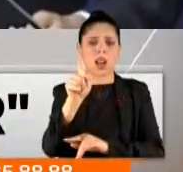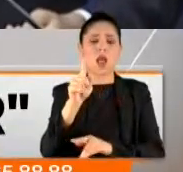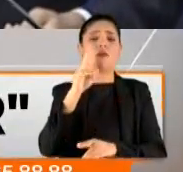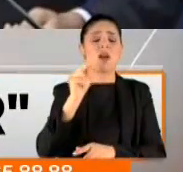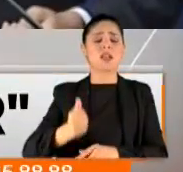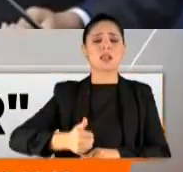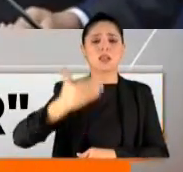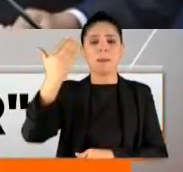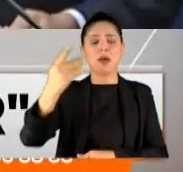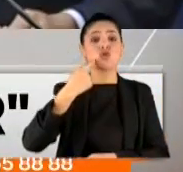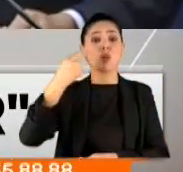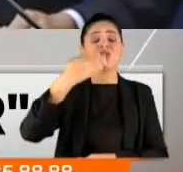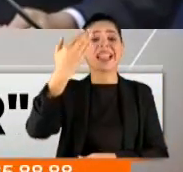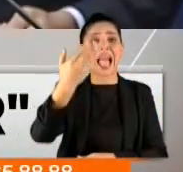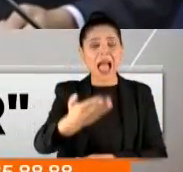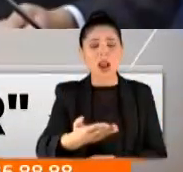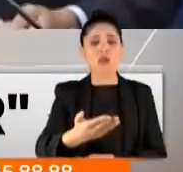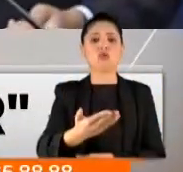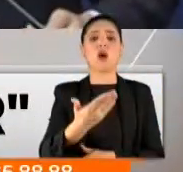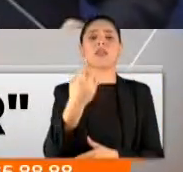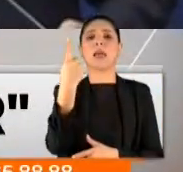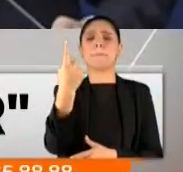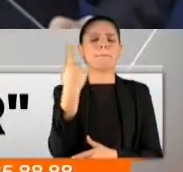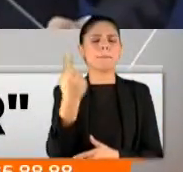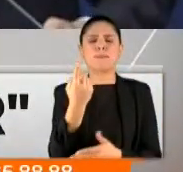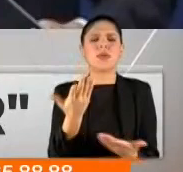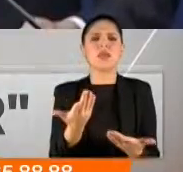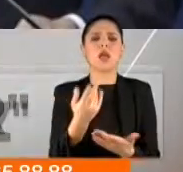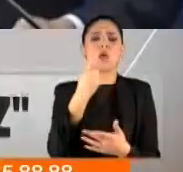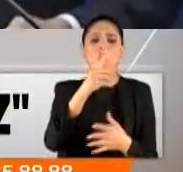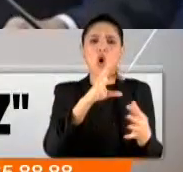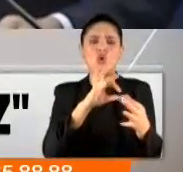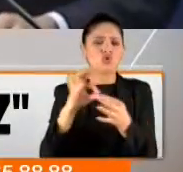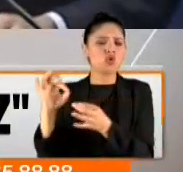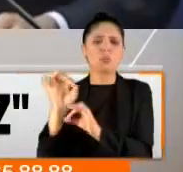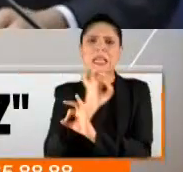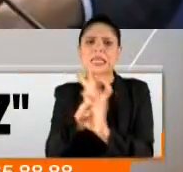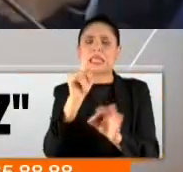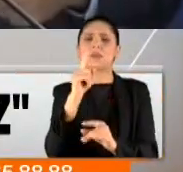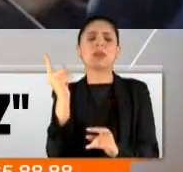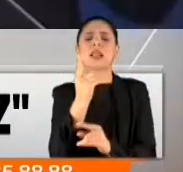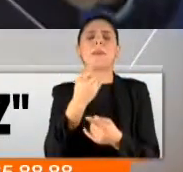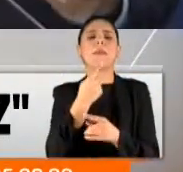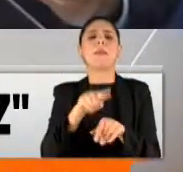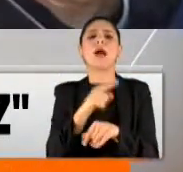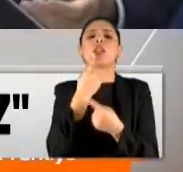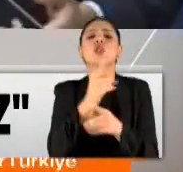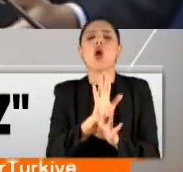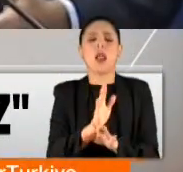Macron Cumhurbaşkanımıza herhangi bir şekilde o cümleleri hiçbir zaman kurmamıştır,